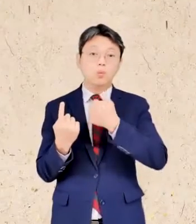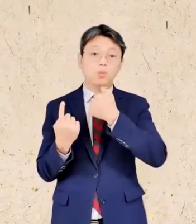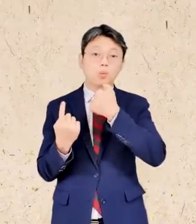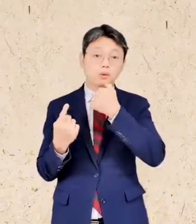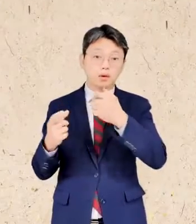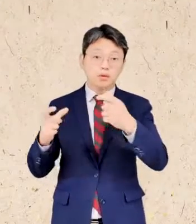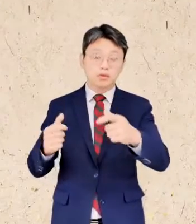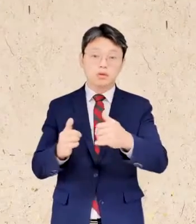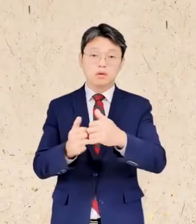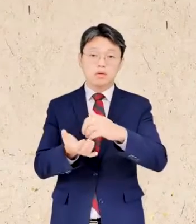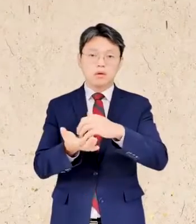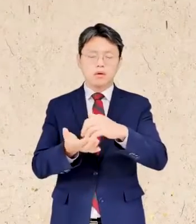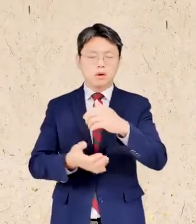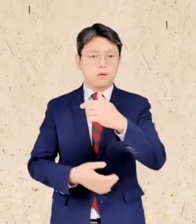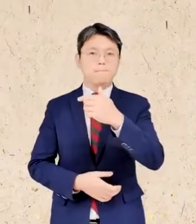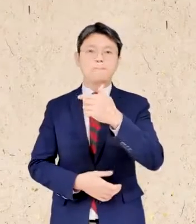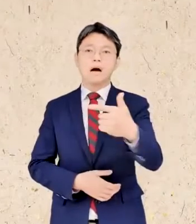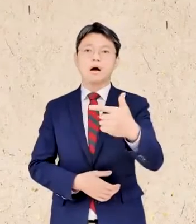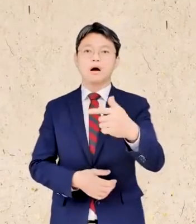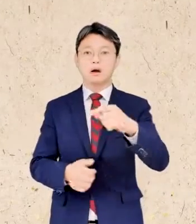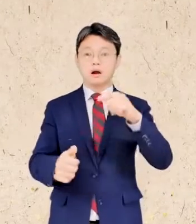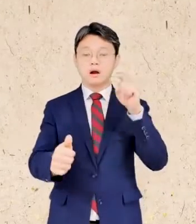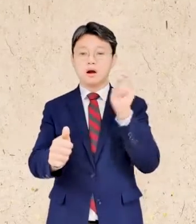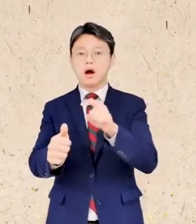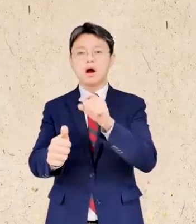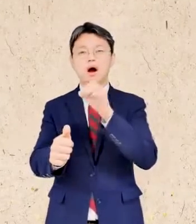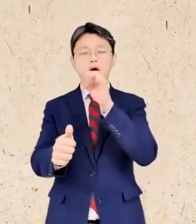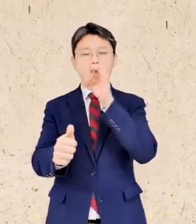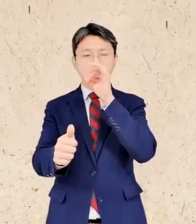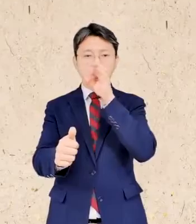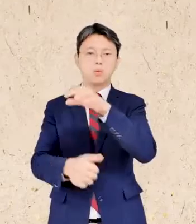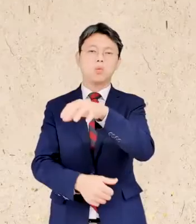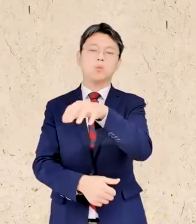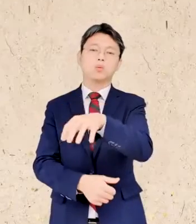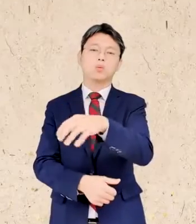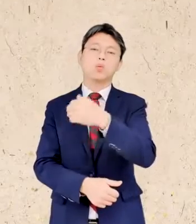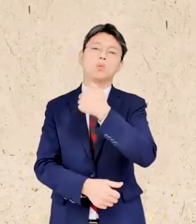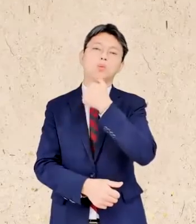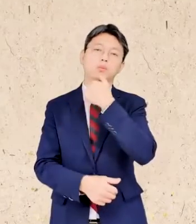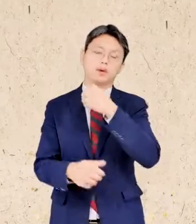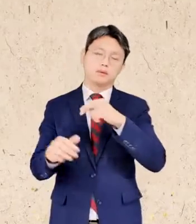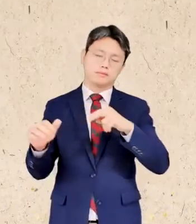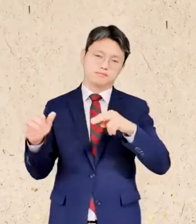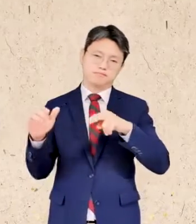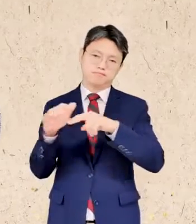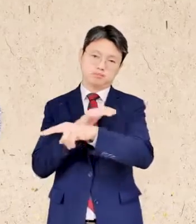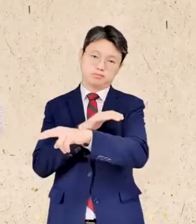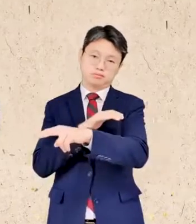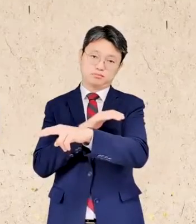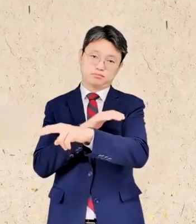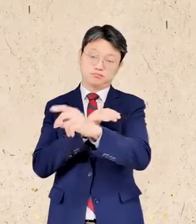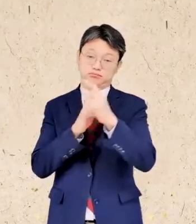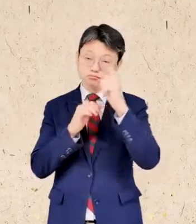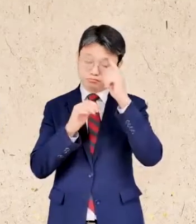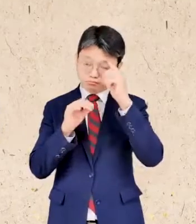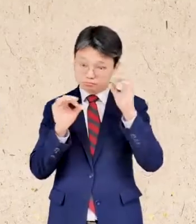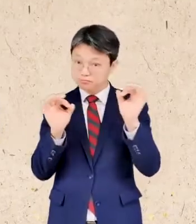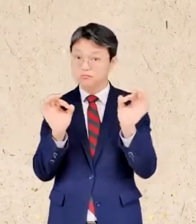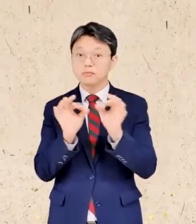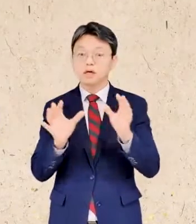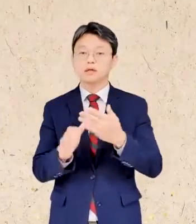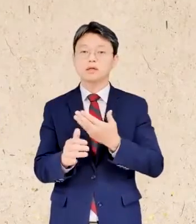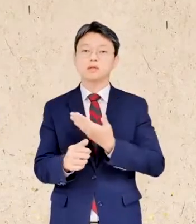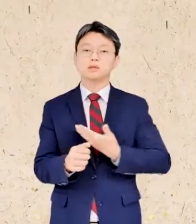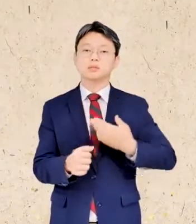많아서 발각되기 어려웠던 도시 로마로 갔습니다. 거기서 뜻밖의 상황을 통해 사도 바울을 만났고